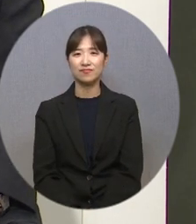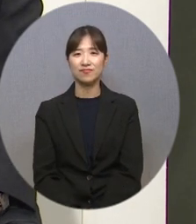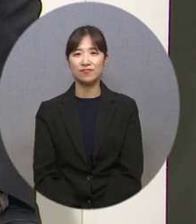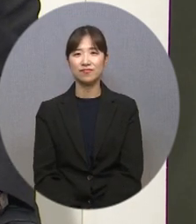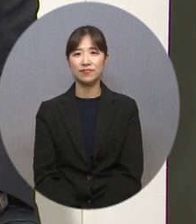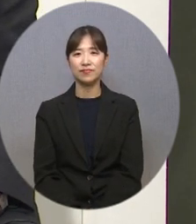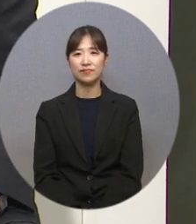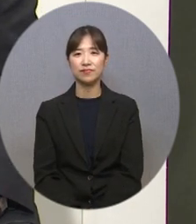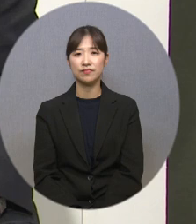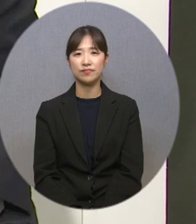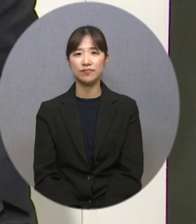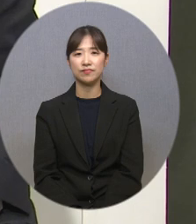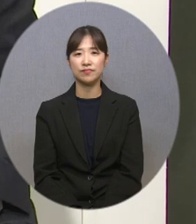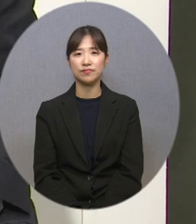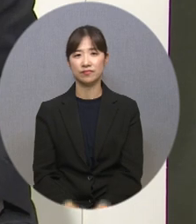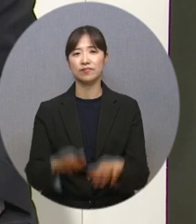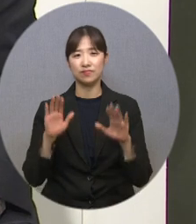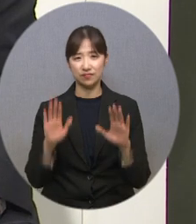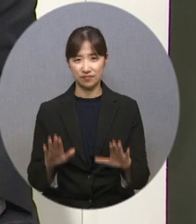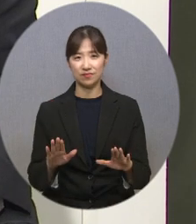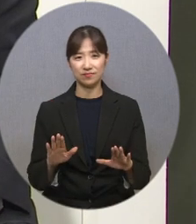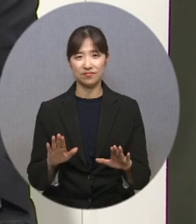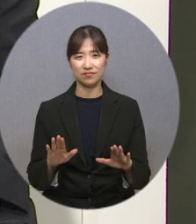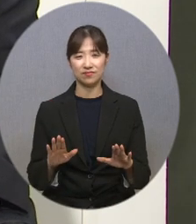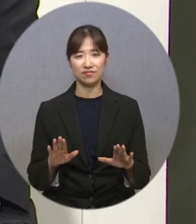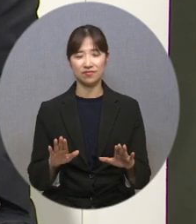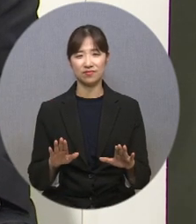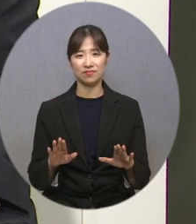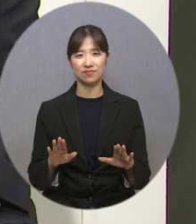않을까 생각합니다. 오늘은